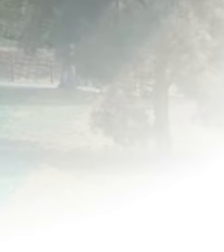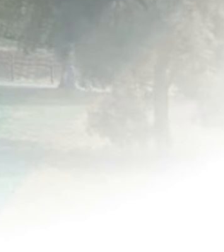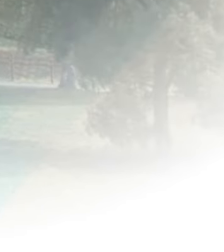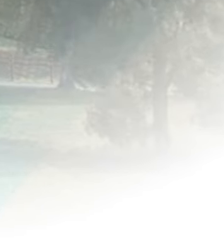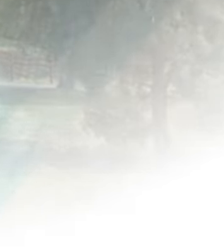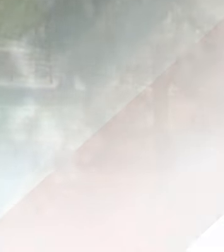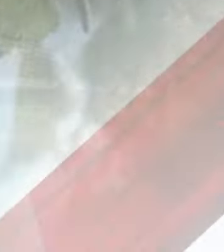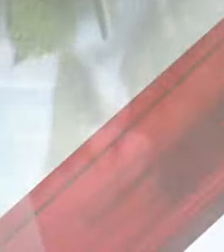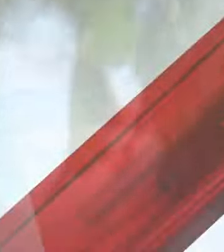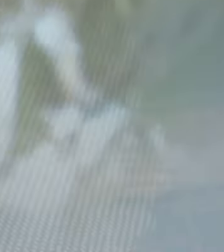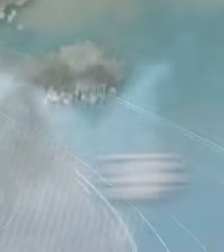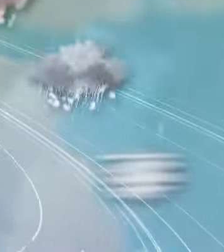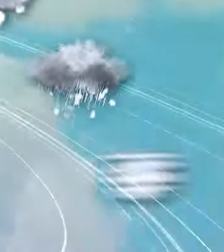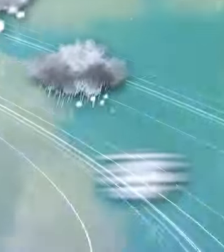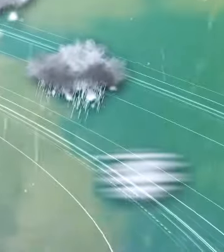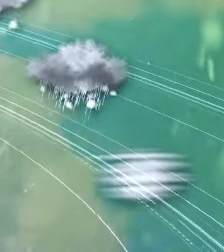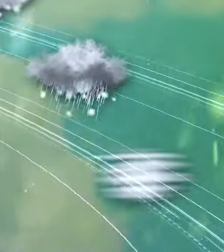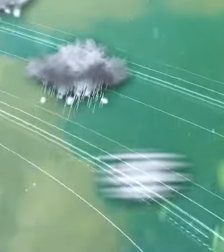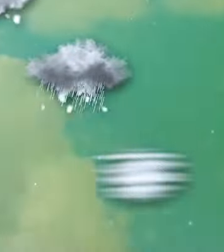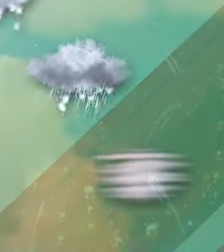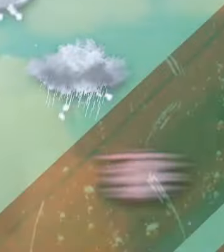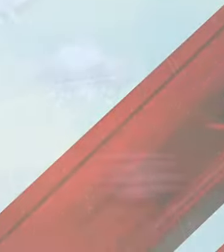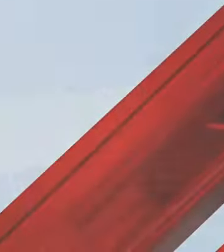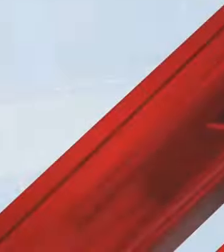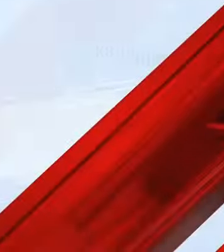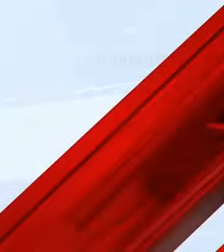9 годин 26 хвилин.